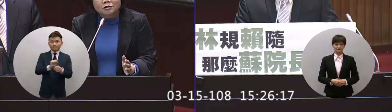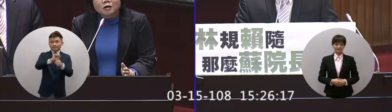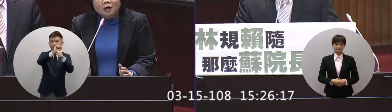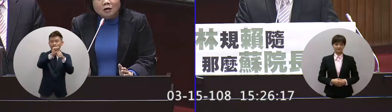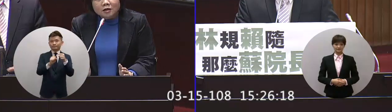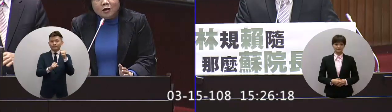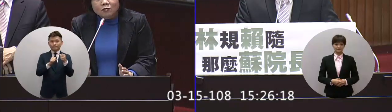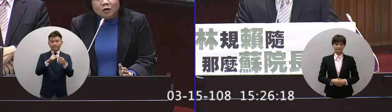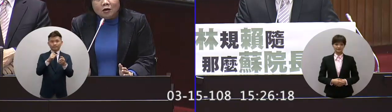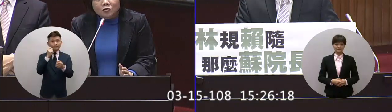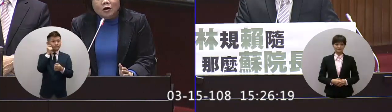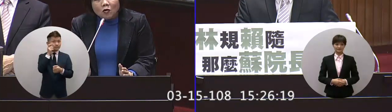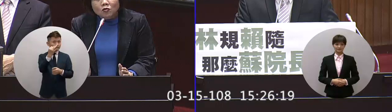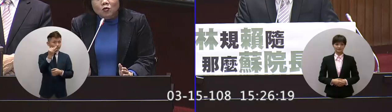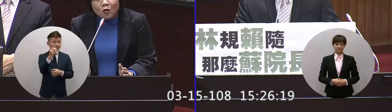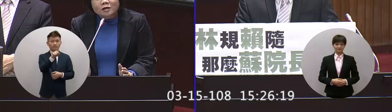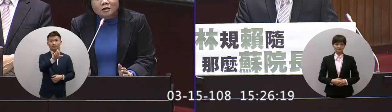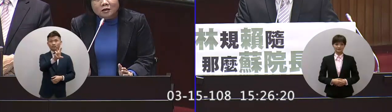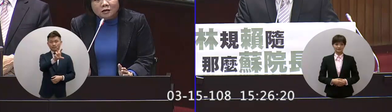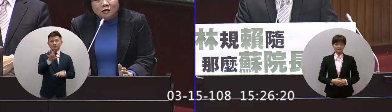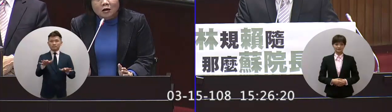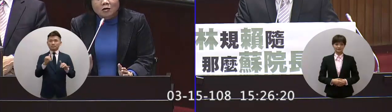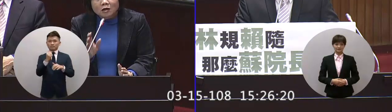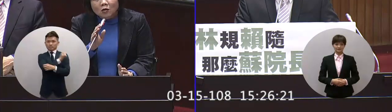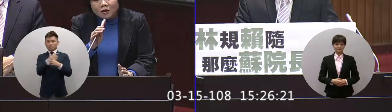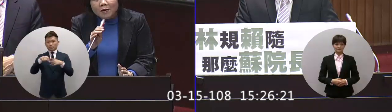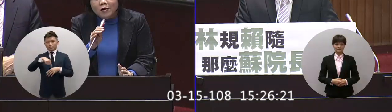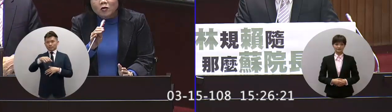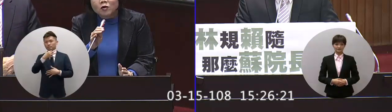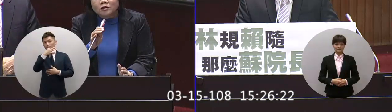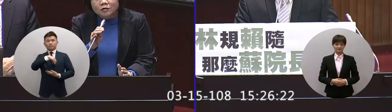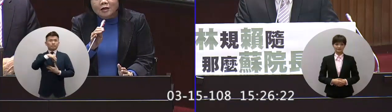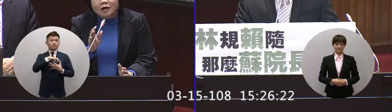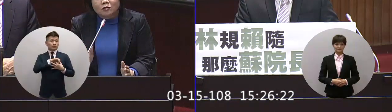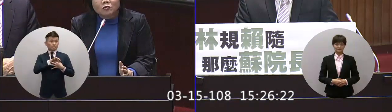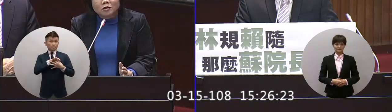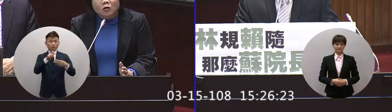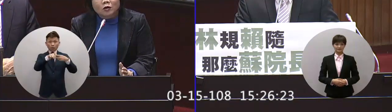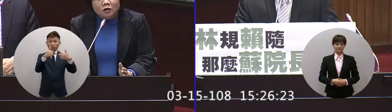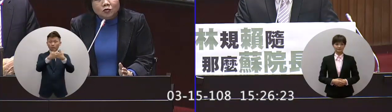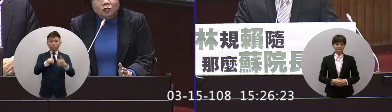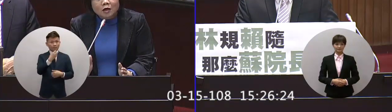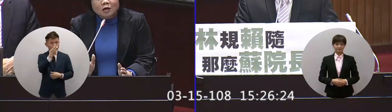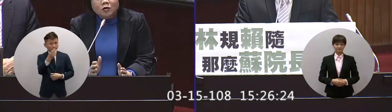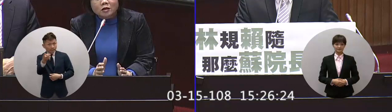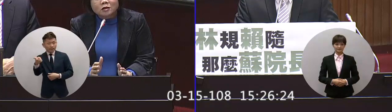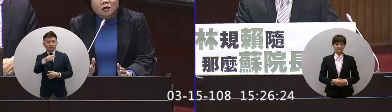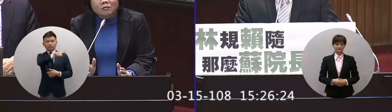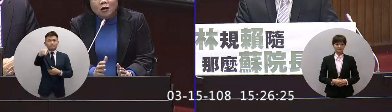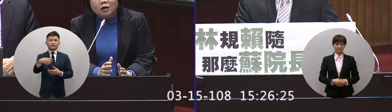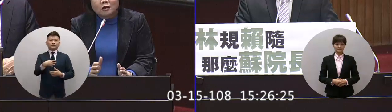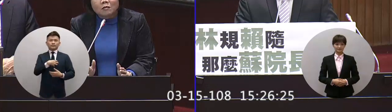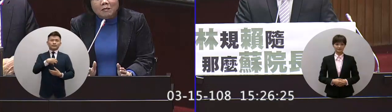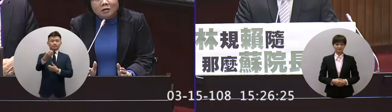哈，的确是现在所有劳工所关心的议题哈。那我在拜访工会的时候，大家也都跟我提出，对